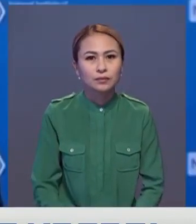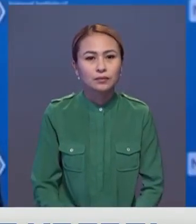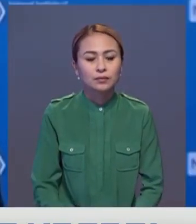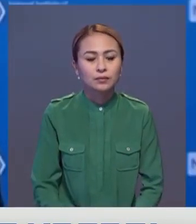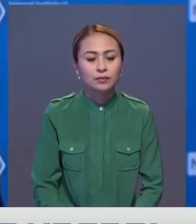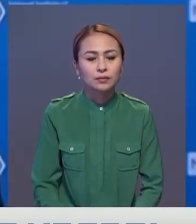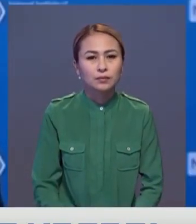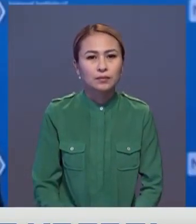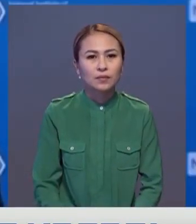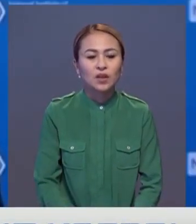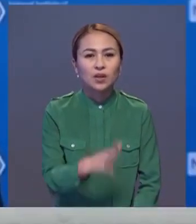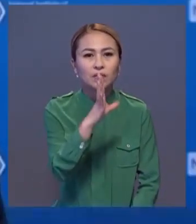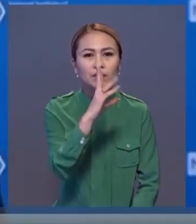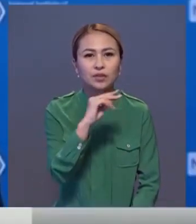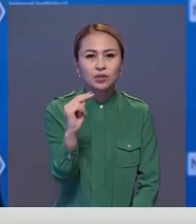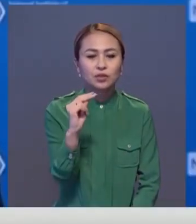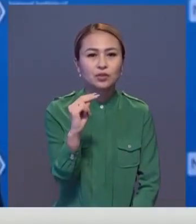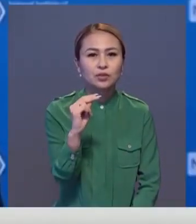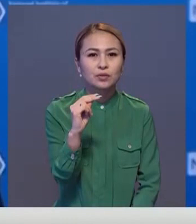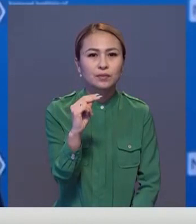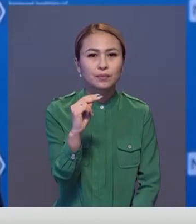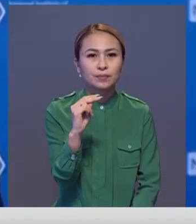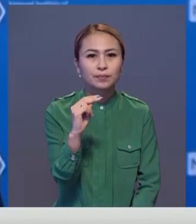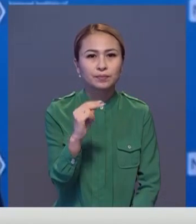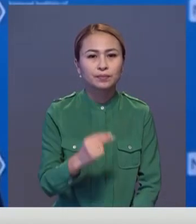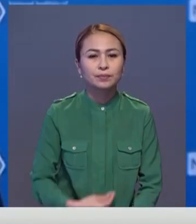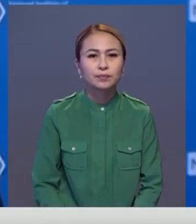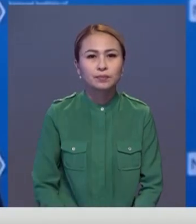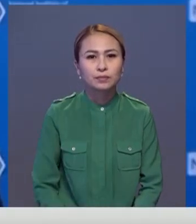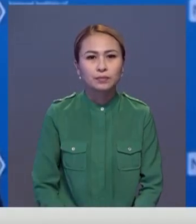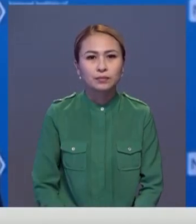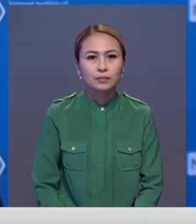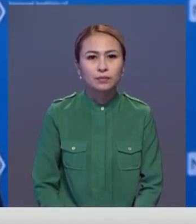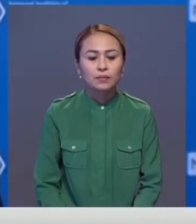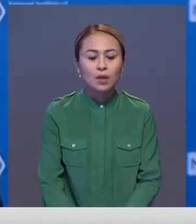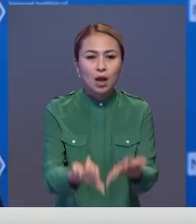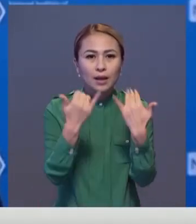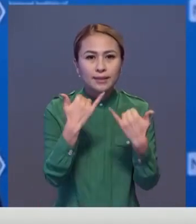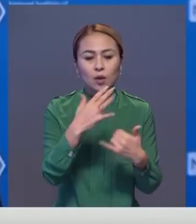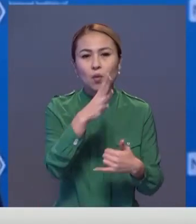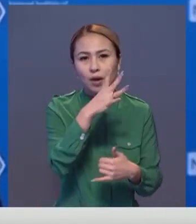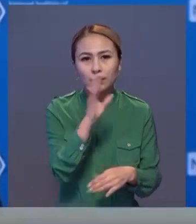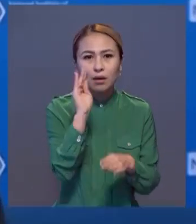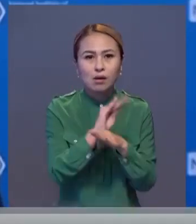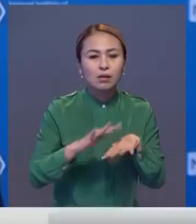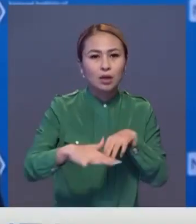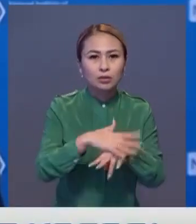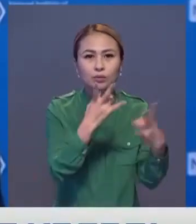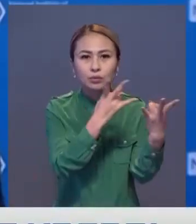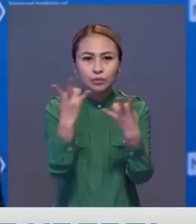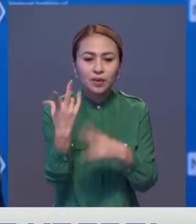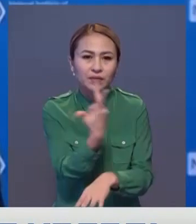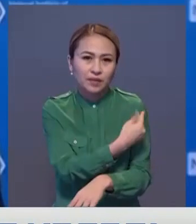we've reached a landmark that is stunning. Қазіргі уақытта біз халыққа қажетті вакцинаны